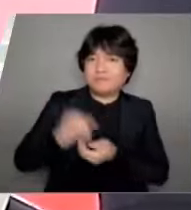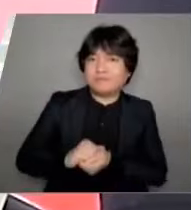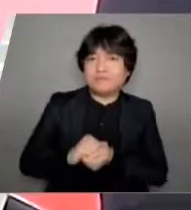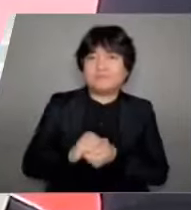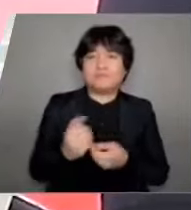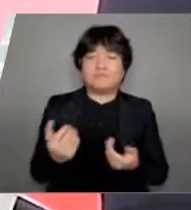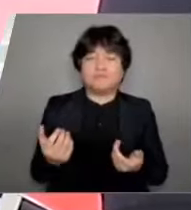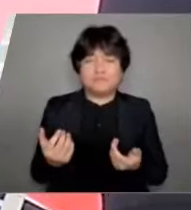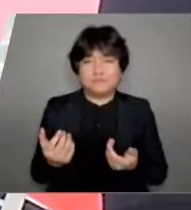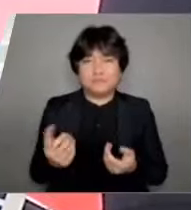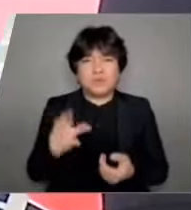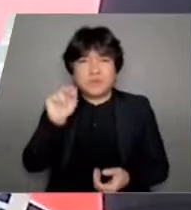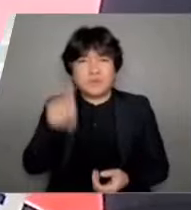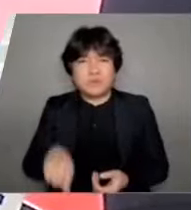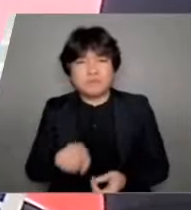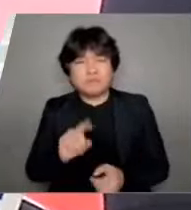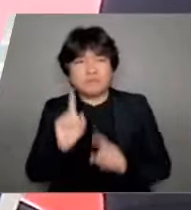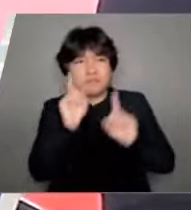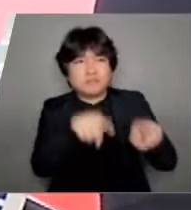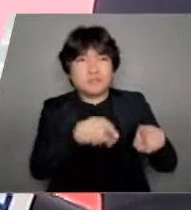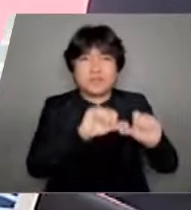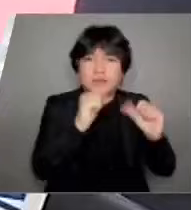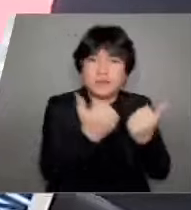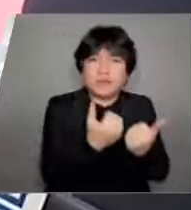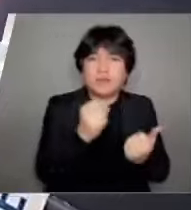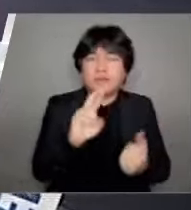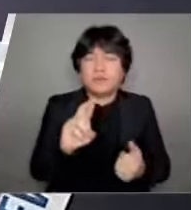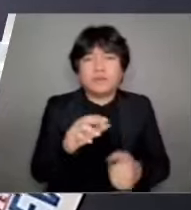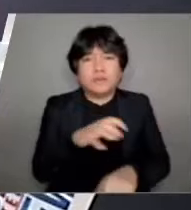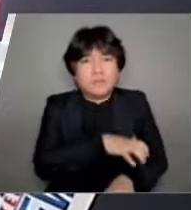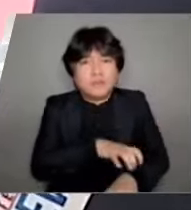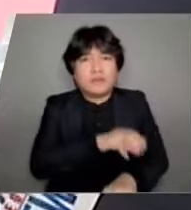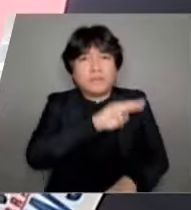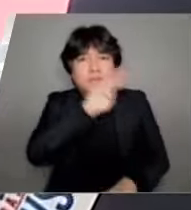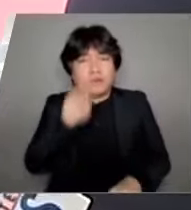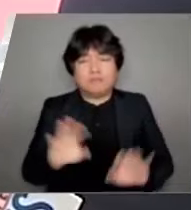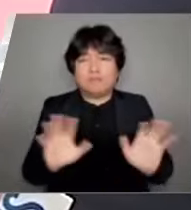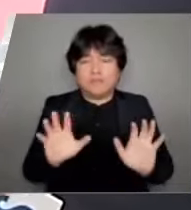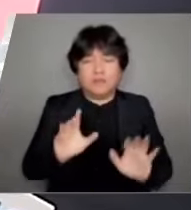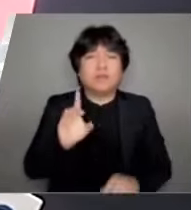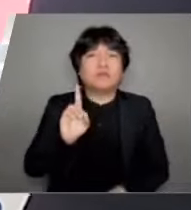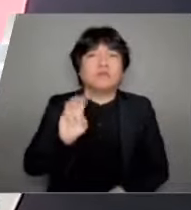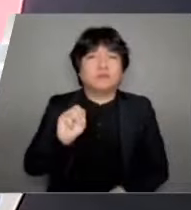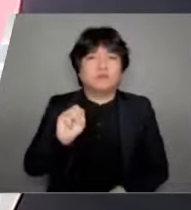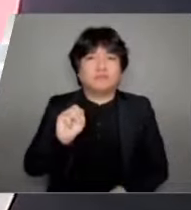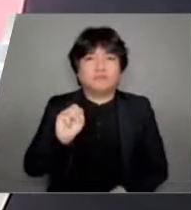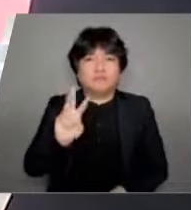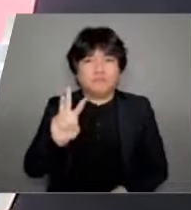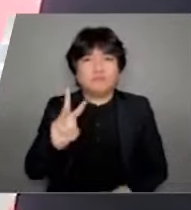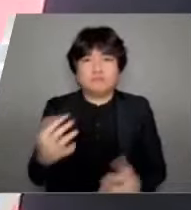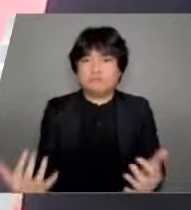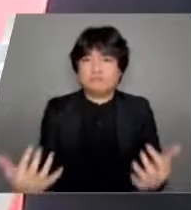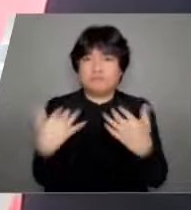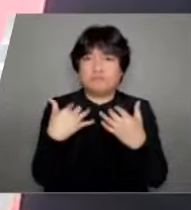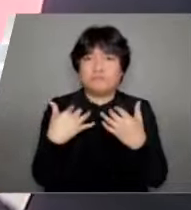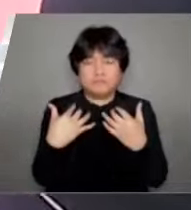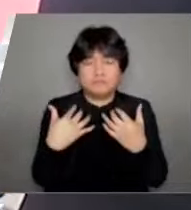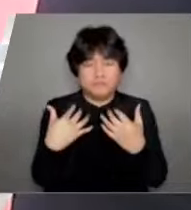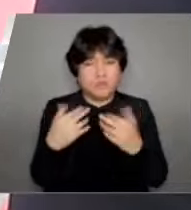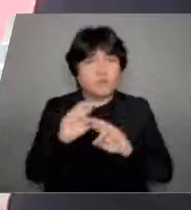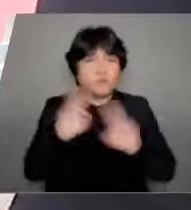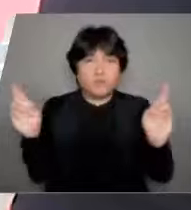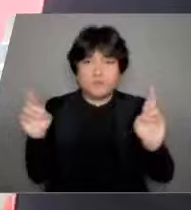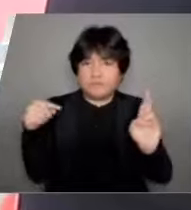na kailangan pumunta sa Makati o Manila o saan man nandoon yung tanggapan ng recruitment agency. Nandiyan dyan na sila